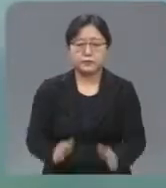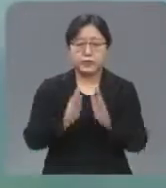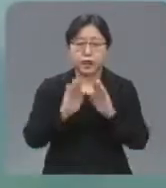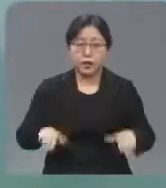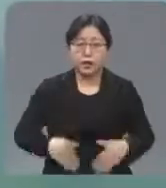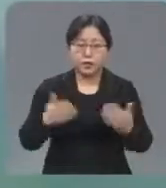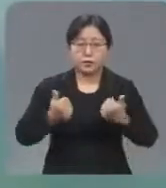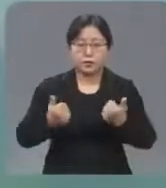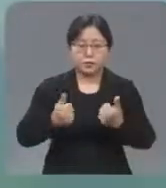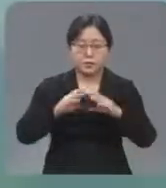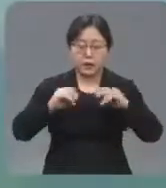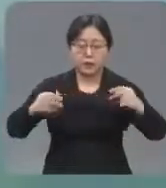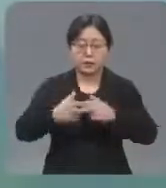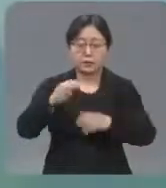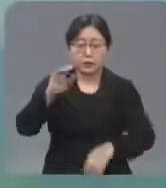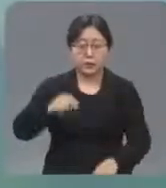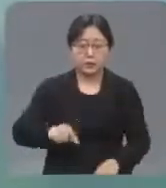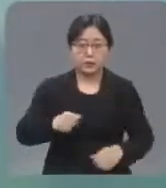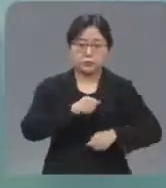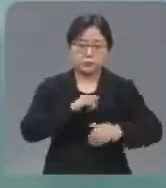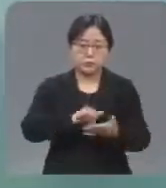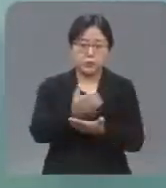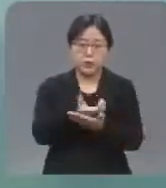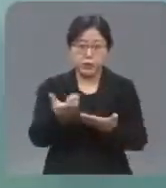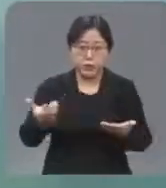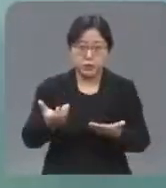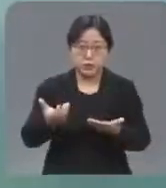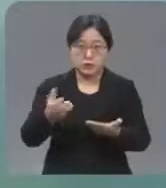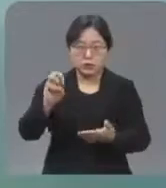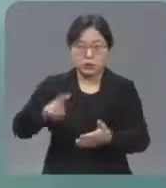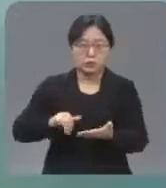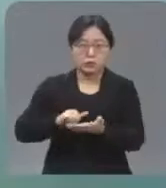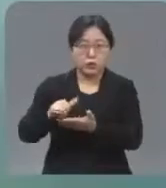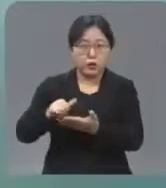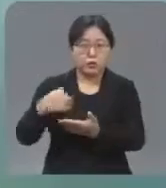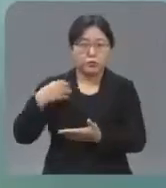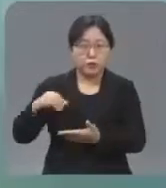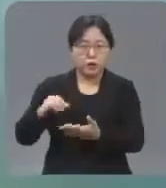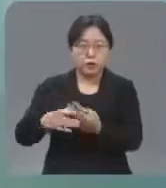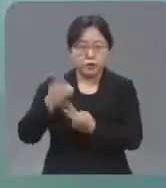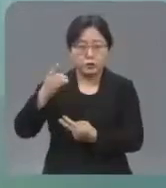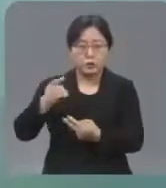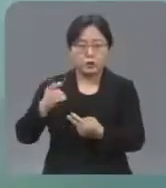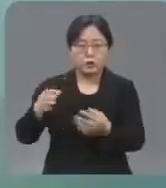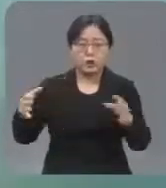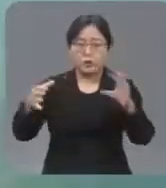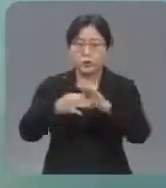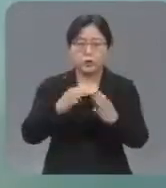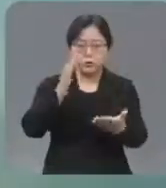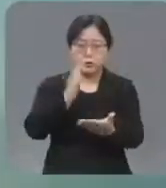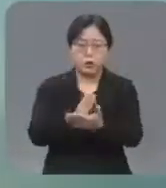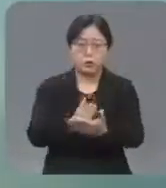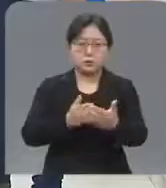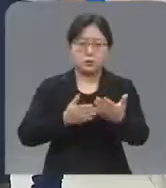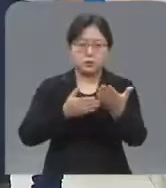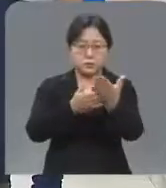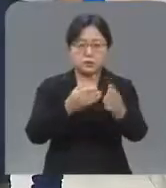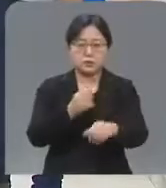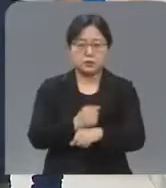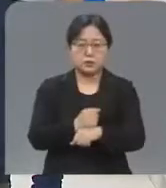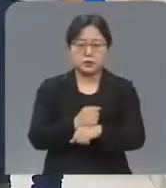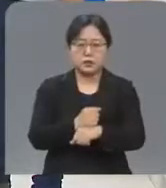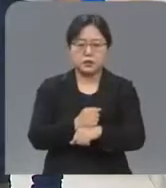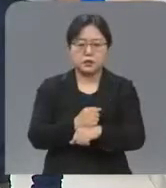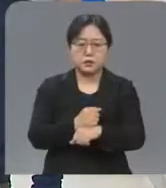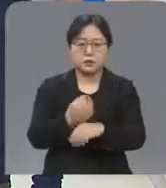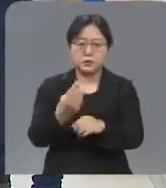전라남도 의회가 국토교통부에 군공항 이전 문제를 광주공항의 무안공항 통합 문제와 연계시키지 말라고 요구했습니다.